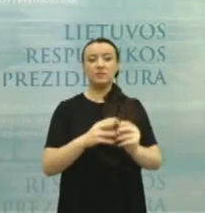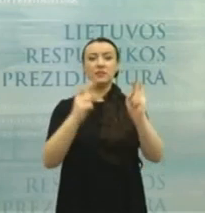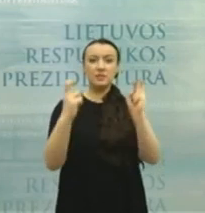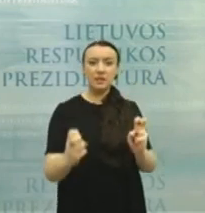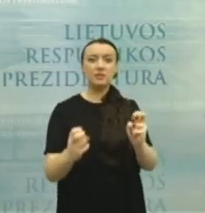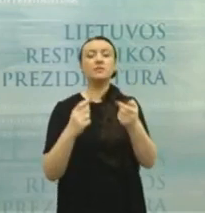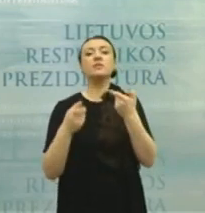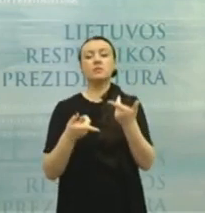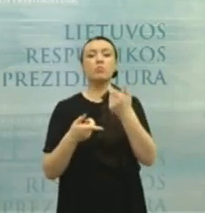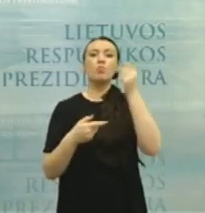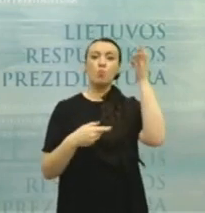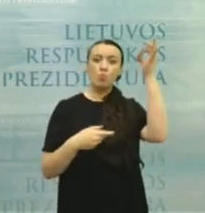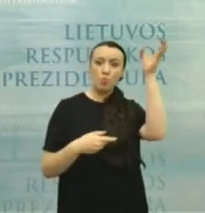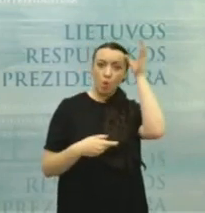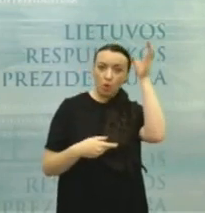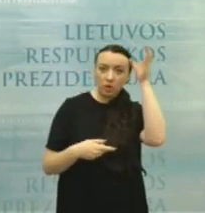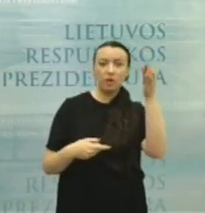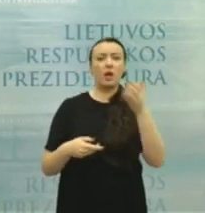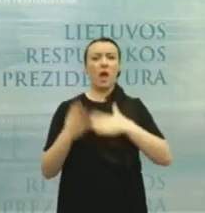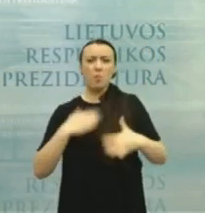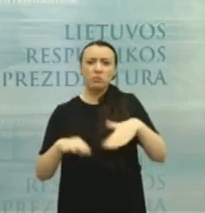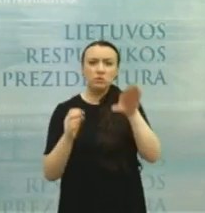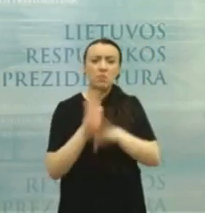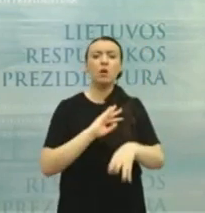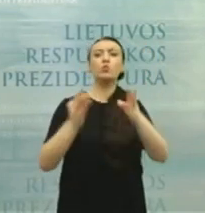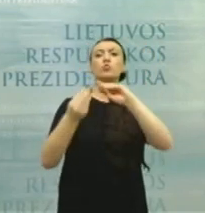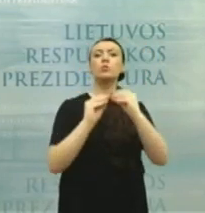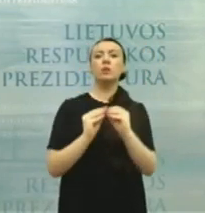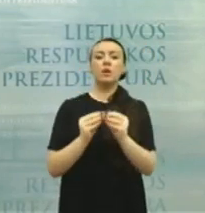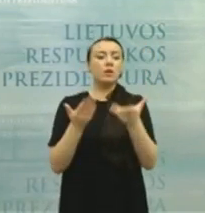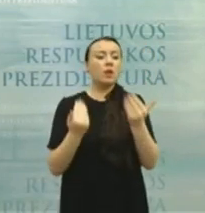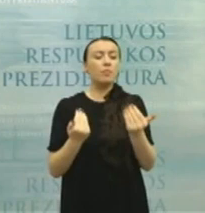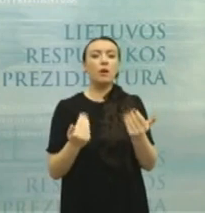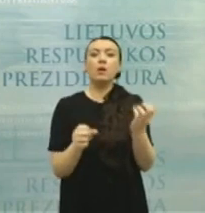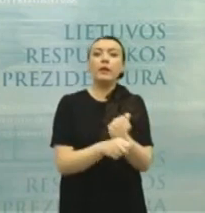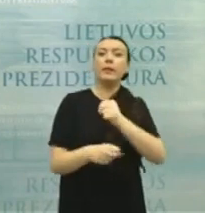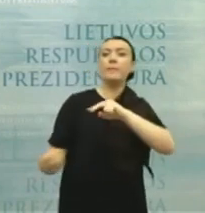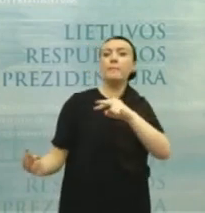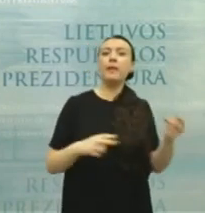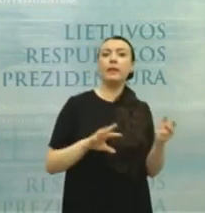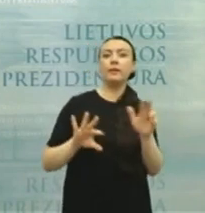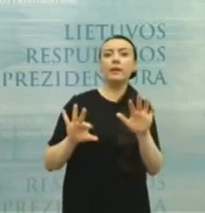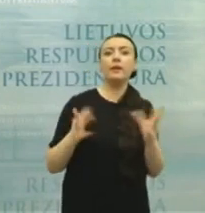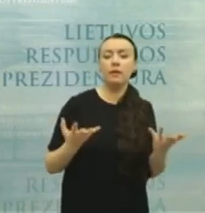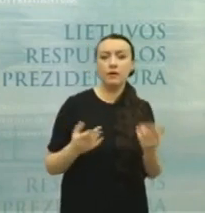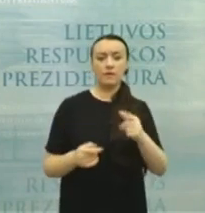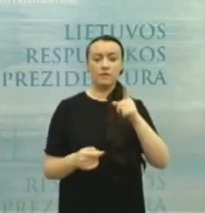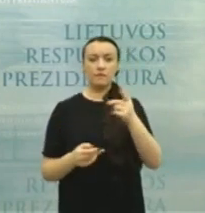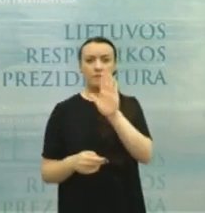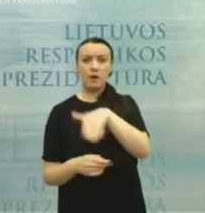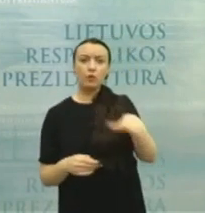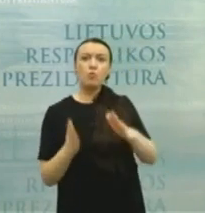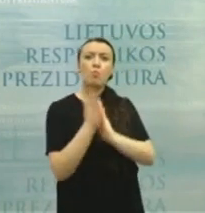ir pagaliau protingiems žmonėms be emocijų susitarti, kągi mes turime pakeisti nuo vaikų iki elito,